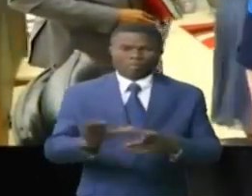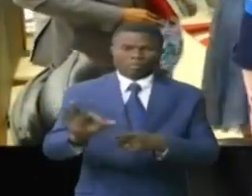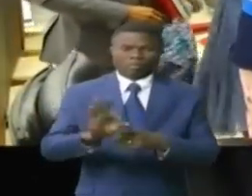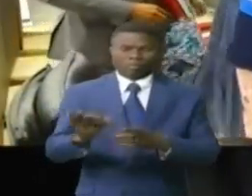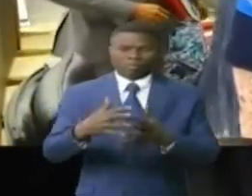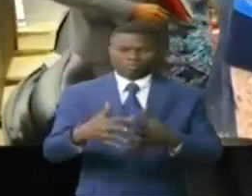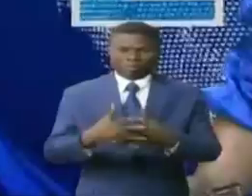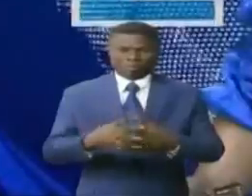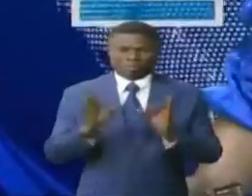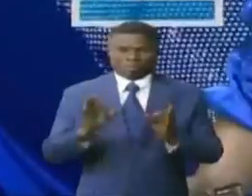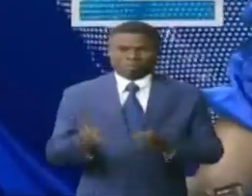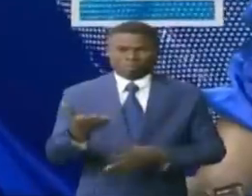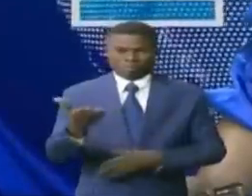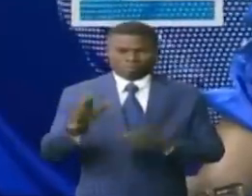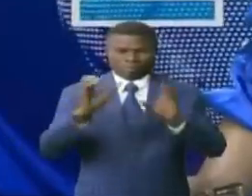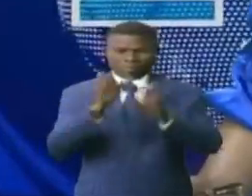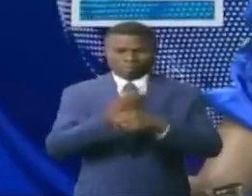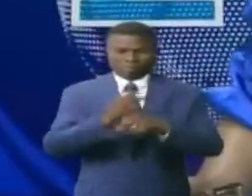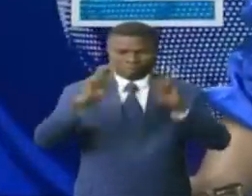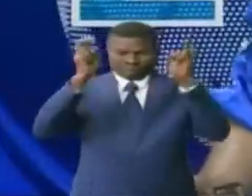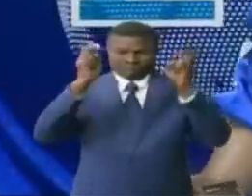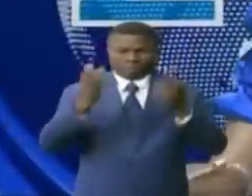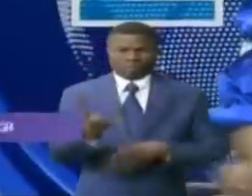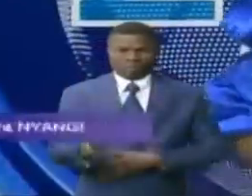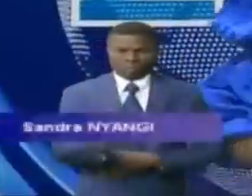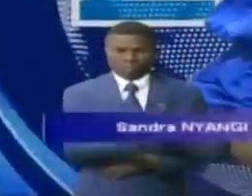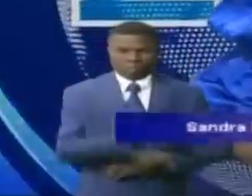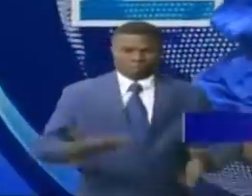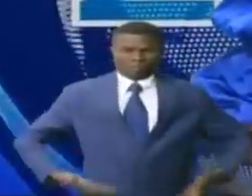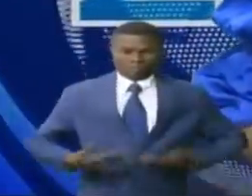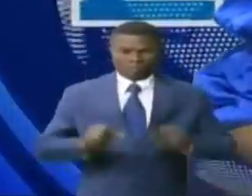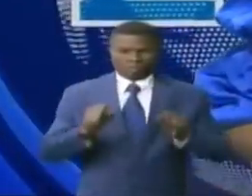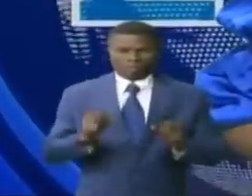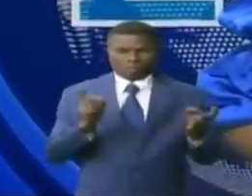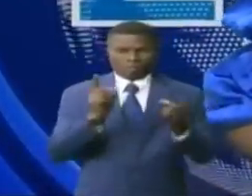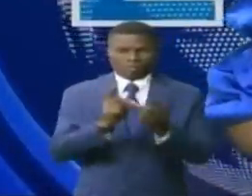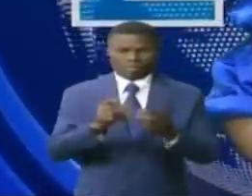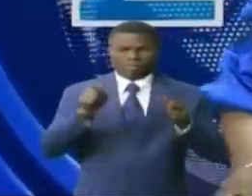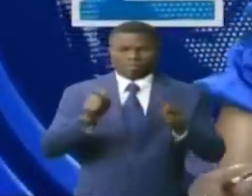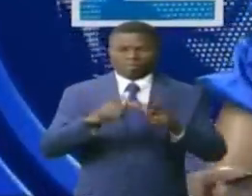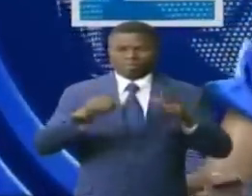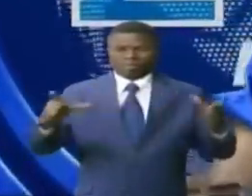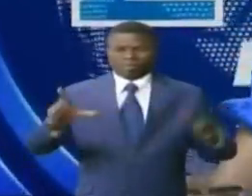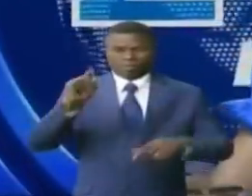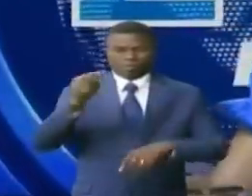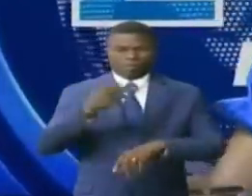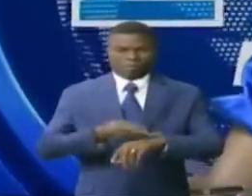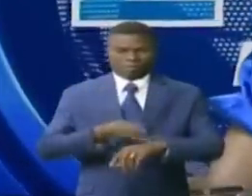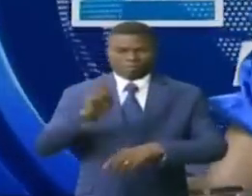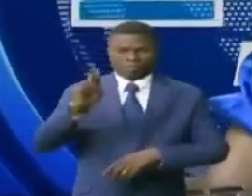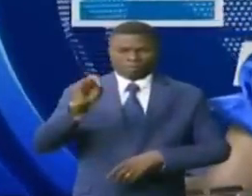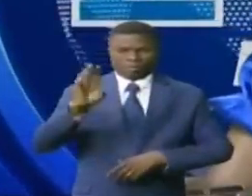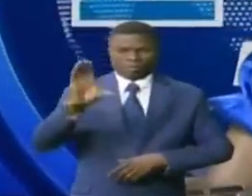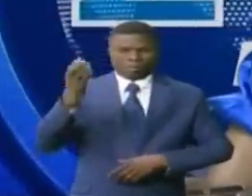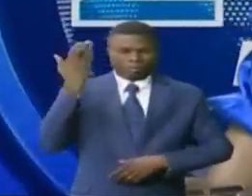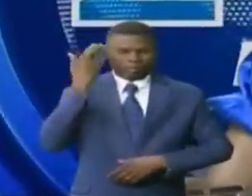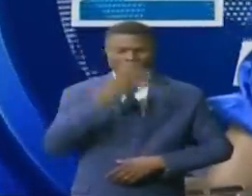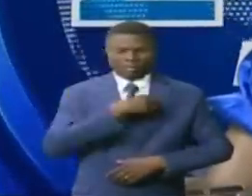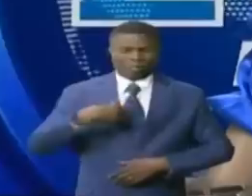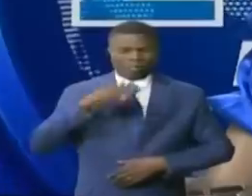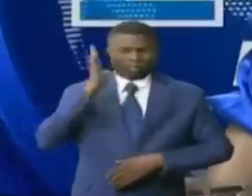Voilà pour les titres. Très heureuse de vous retrouver à travers cette grande édition d'informations sur la chaîne nationale. Mesdames et